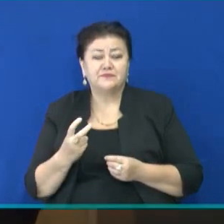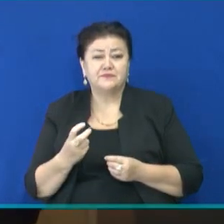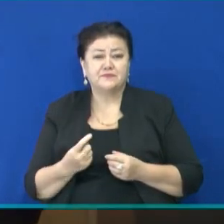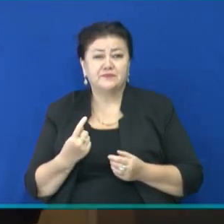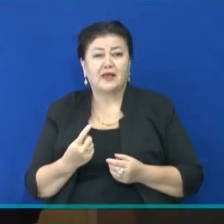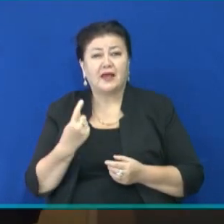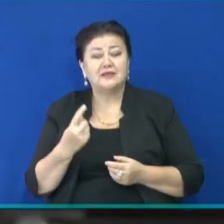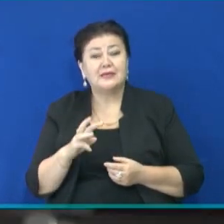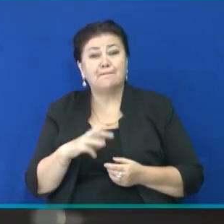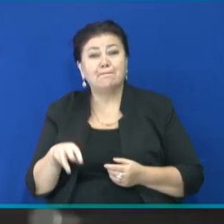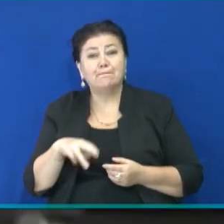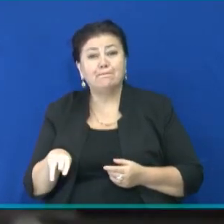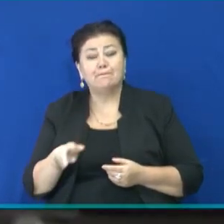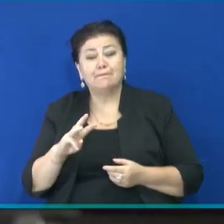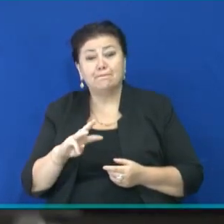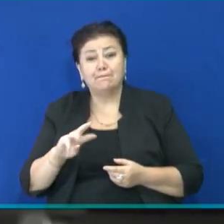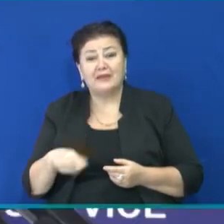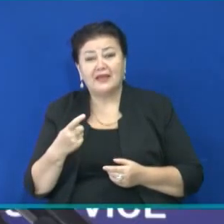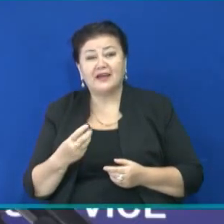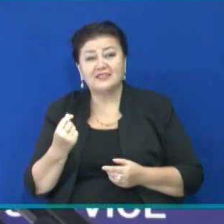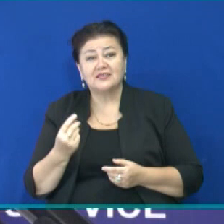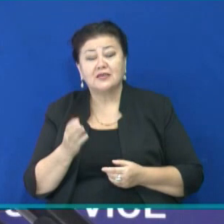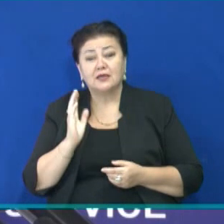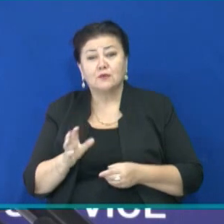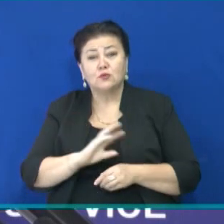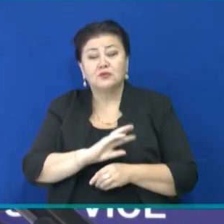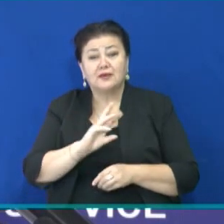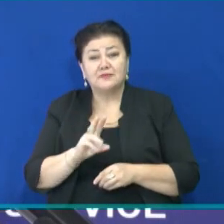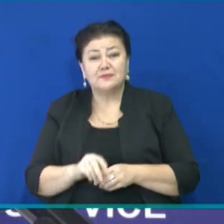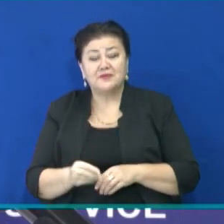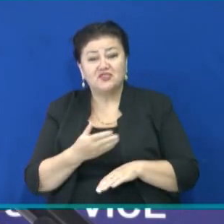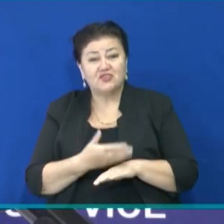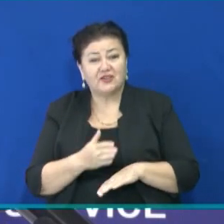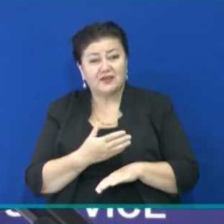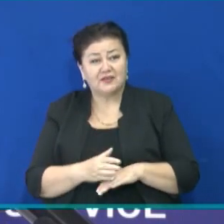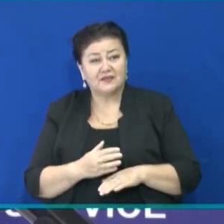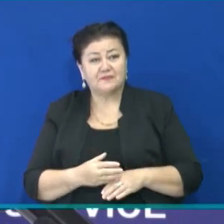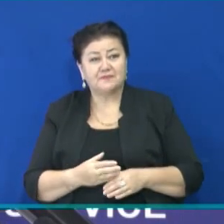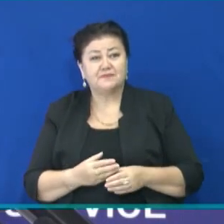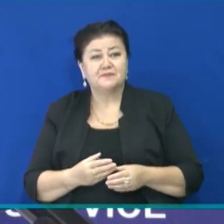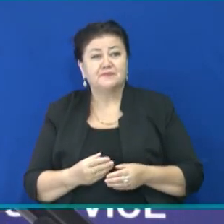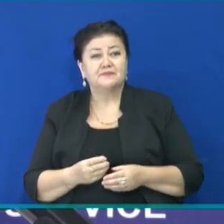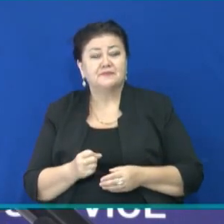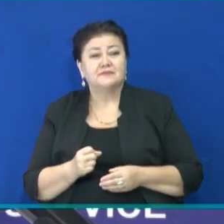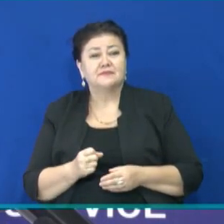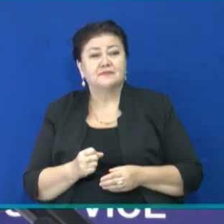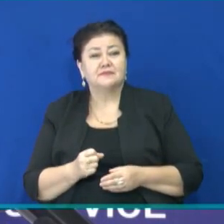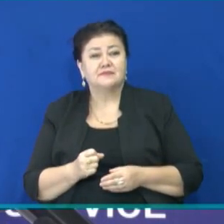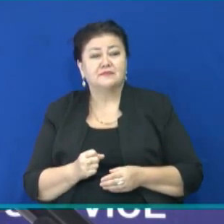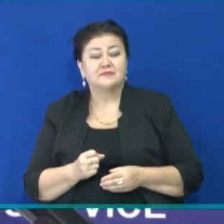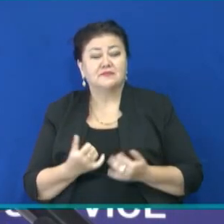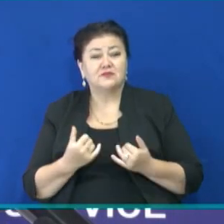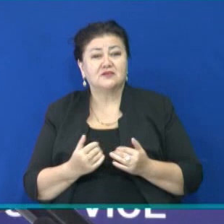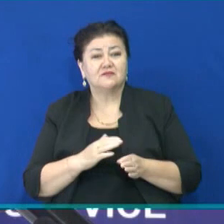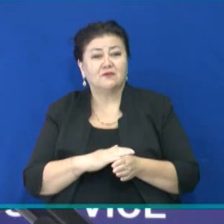1 миллиард теңгеден астам қаржы бөлінетін болады. Бүгінгі күні микрокредиттерді аграрлық несие корпорация акционерлік қоғамы арқылы жүзеге